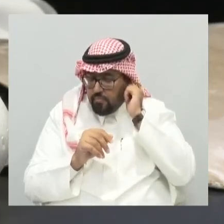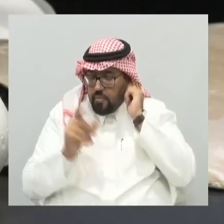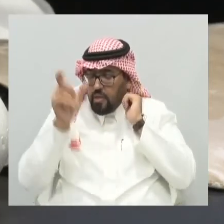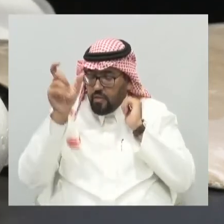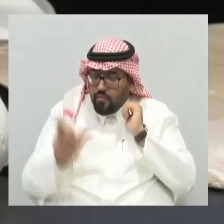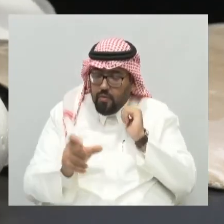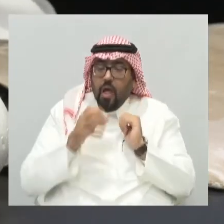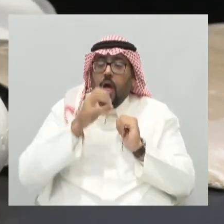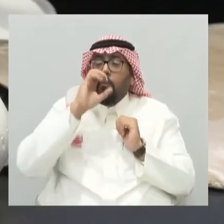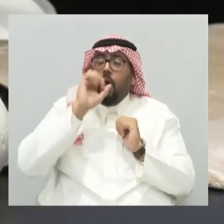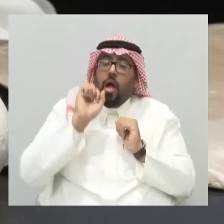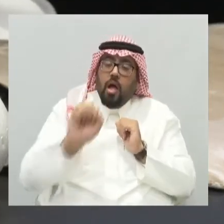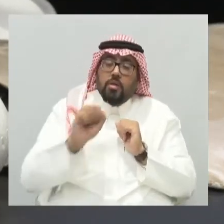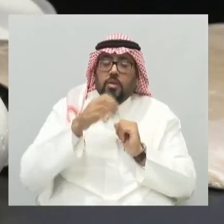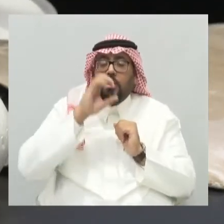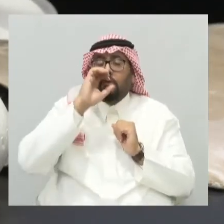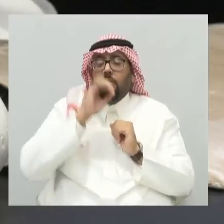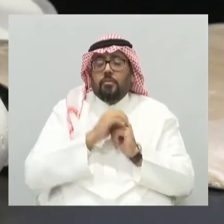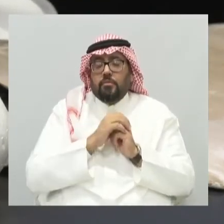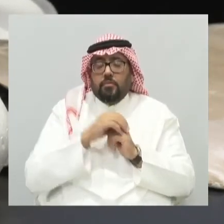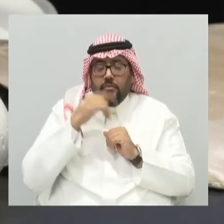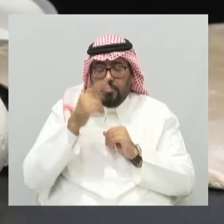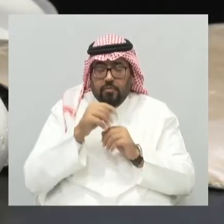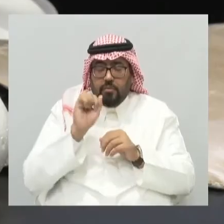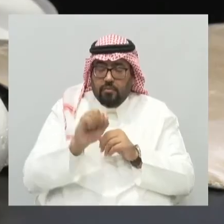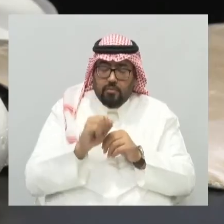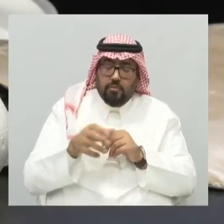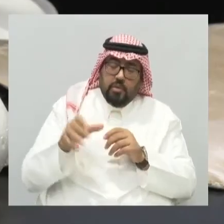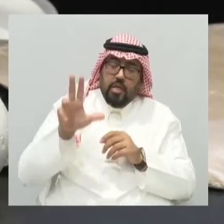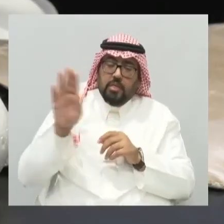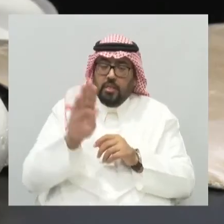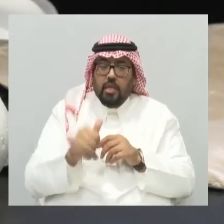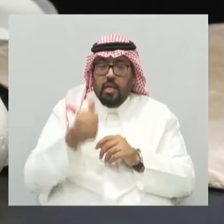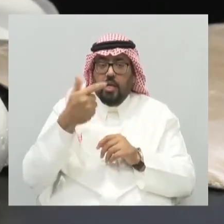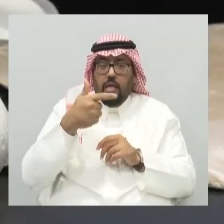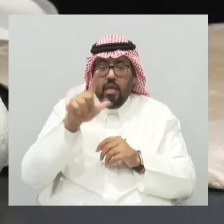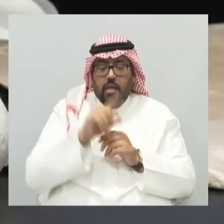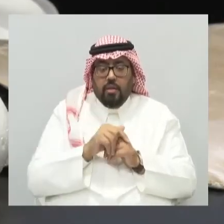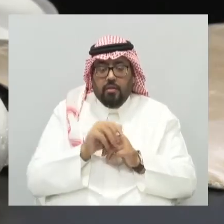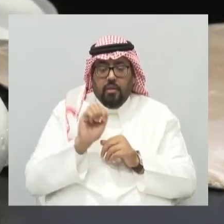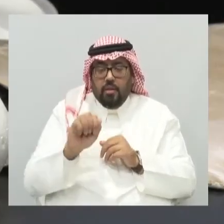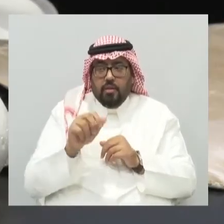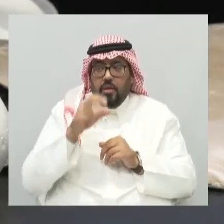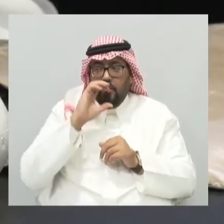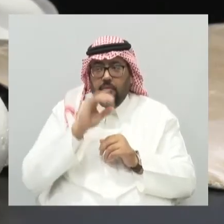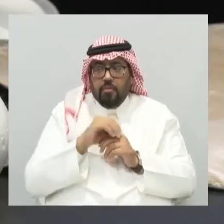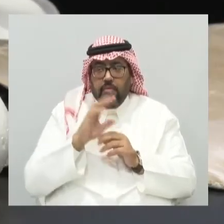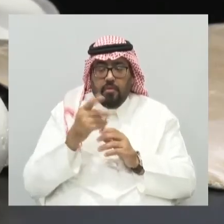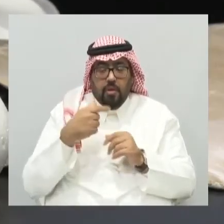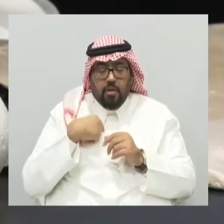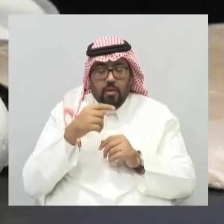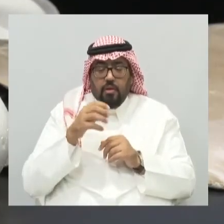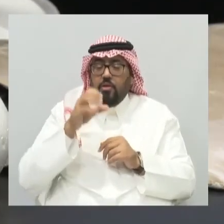نبي نذكر خواص الماء احنا ذكرنا قبل شوي خواص السائل هذا الان نبي نذكر خواص الماء احنا